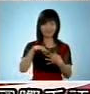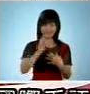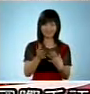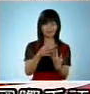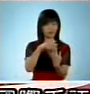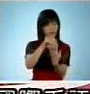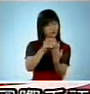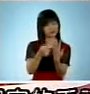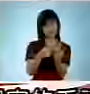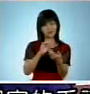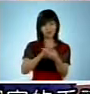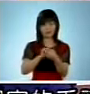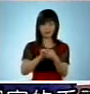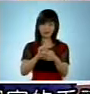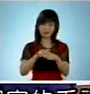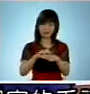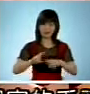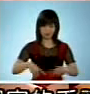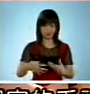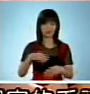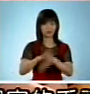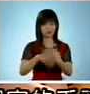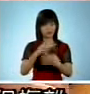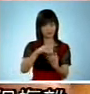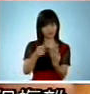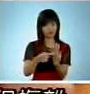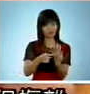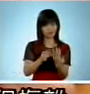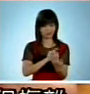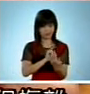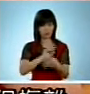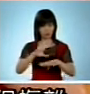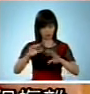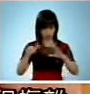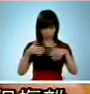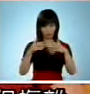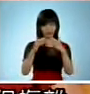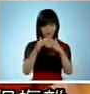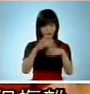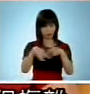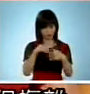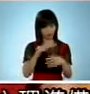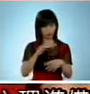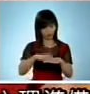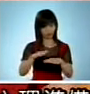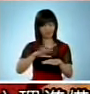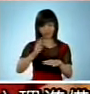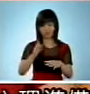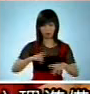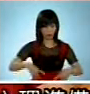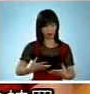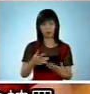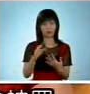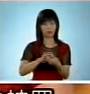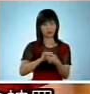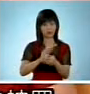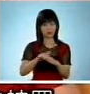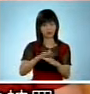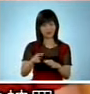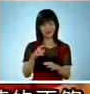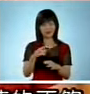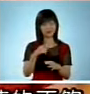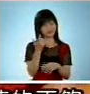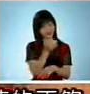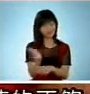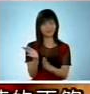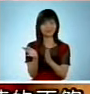不一定懂国际手语。 就是啊。 选手只懂他自己国家的手语。 对，是。 所以这个问题很复杂。所以我已经做好心理准备，到时候一定会被骂